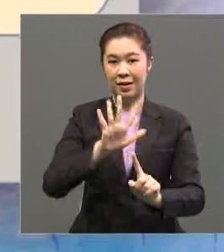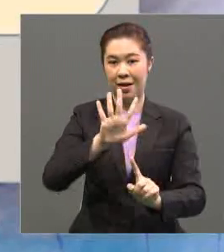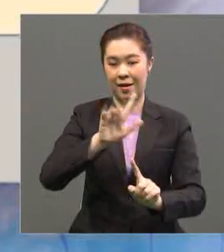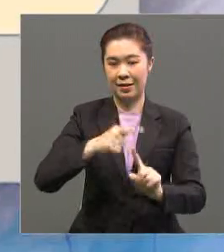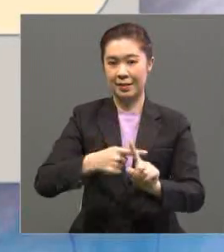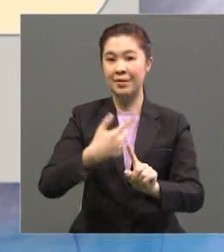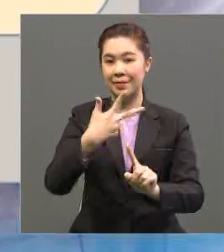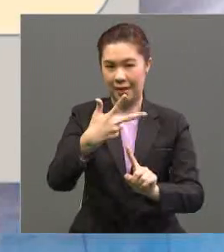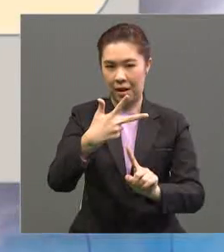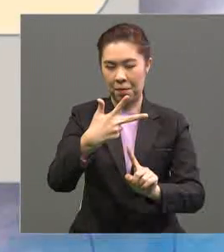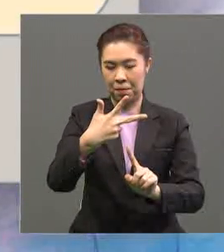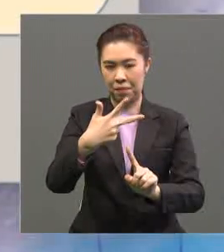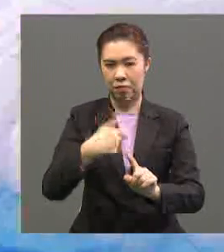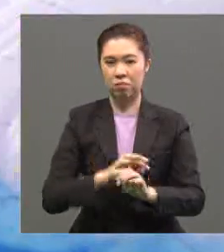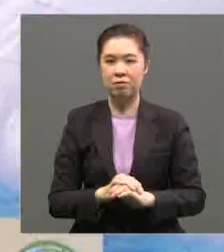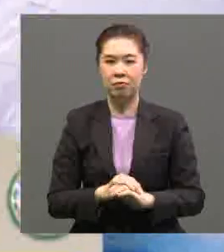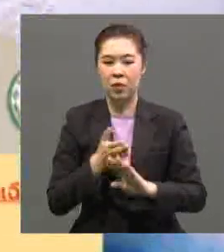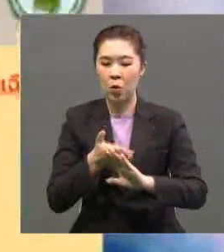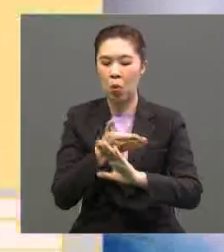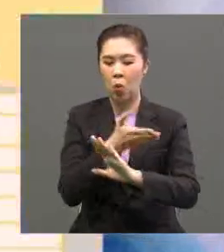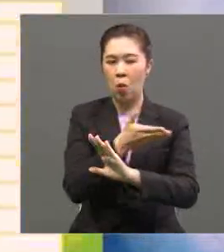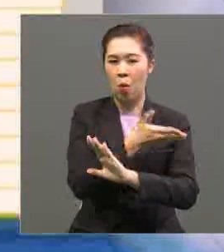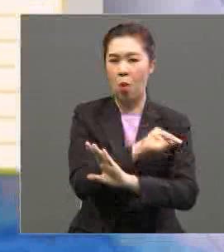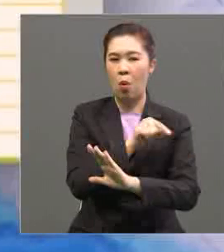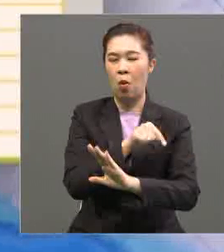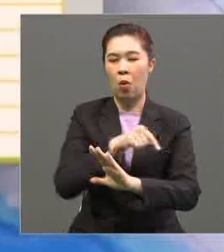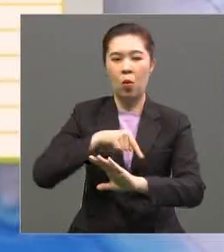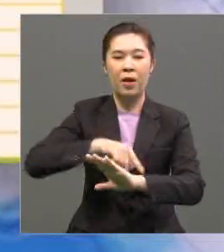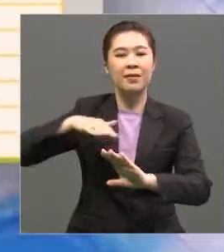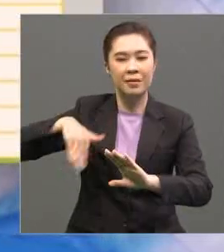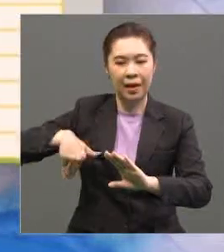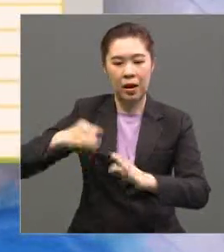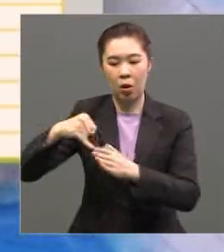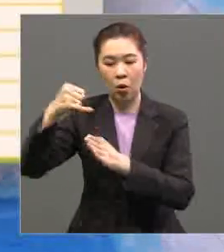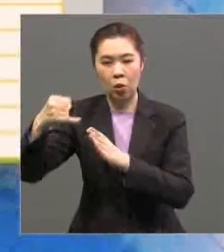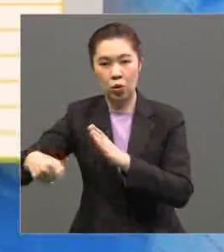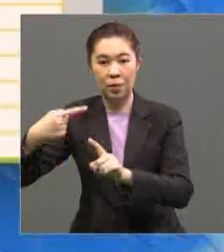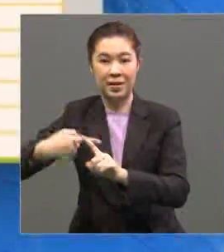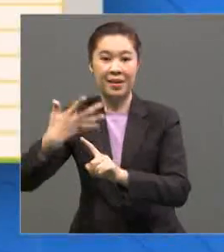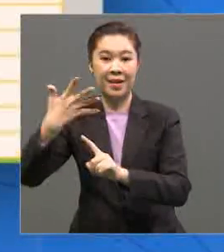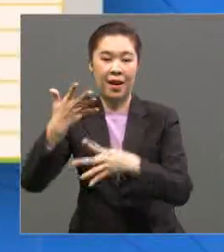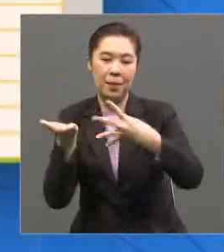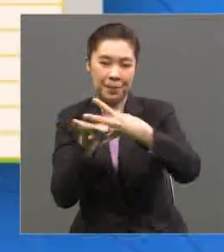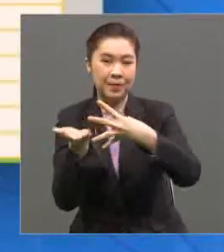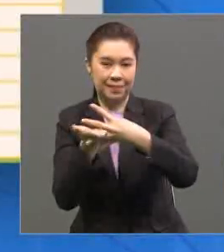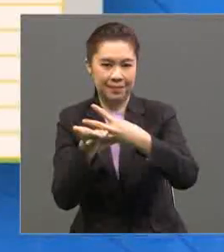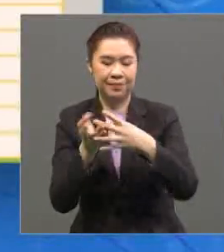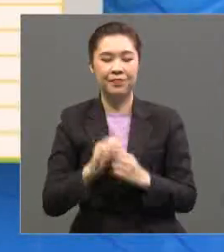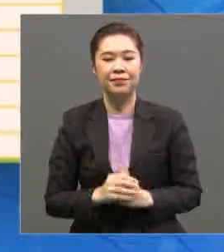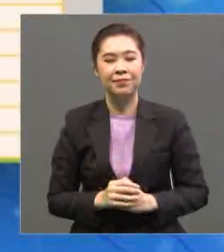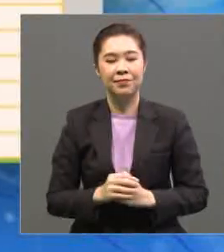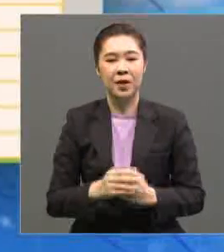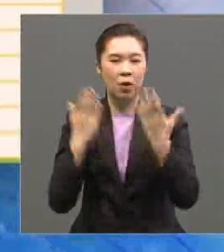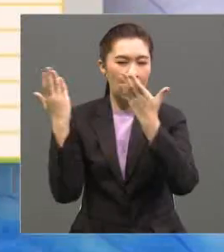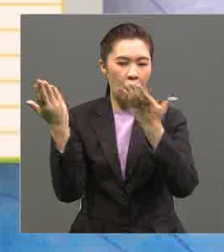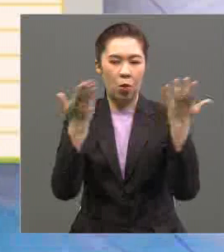คมซึ่งช้ากว่าปกติประมาณ3สัปดาห์นะครับและจะสิ้นสุดในช่วงกลางเดือนพฤษภาคมครับลักษณะอากาศ